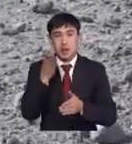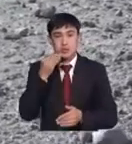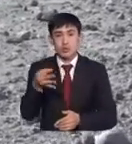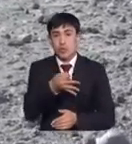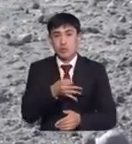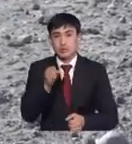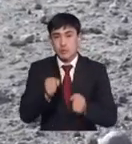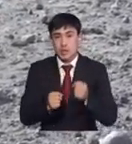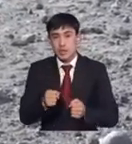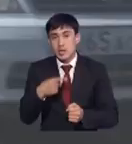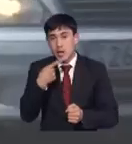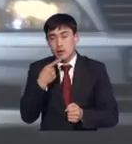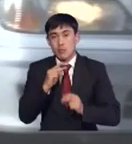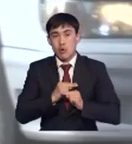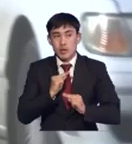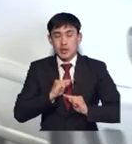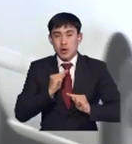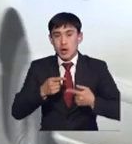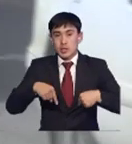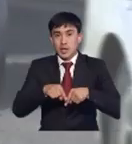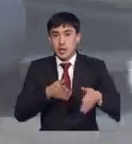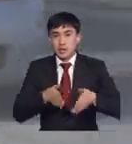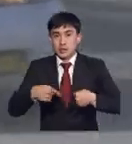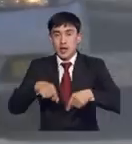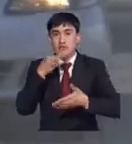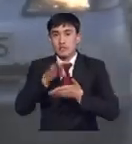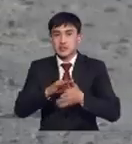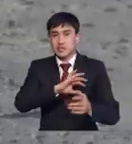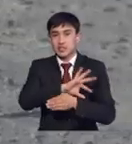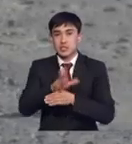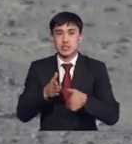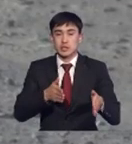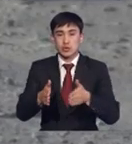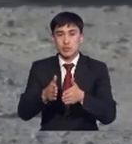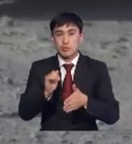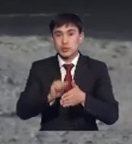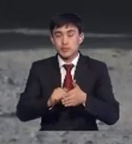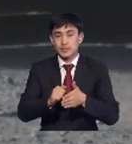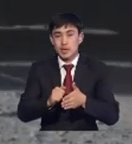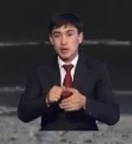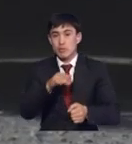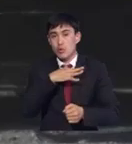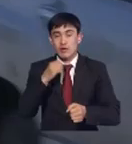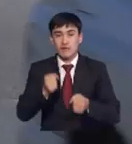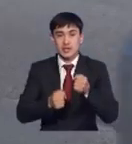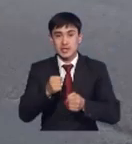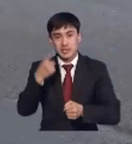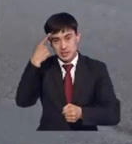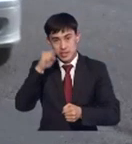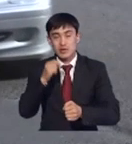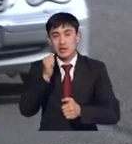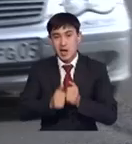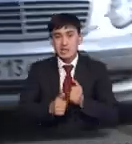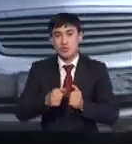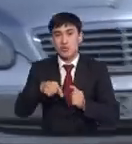автомобилисты нелестно отзываются о работе автодорожных организаций, ответственных за содержание дорог. Причем многие водители практически наизусть знают